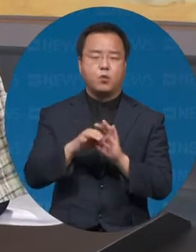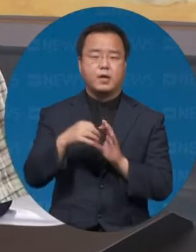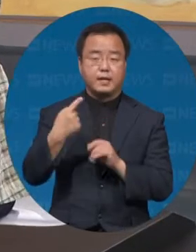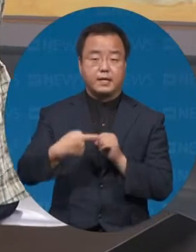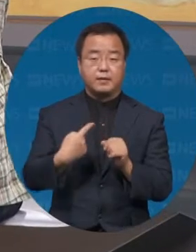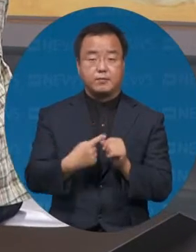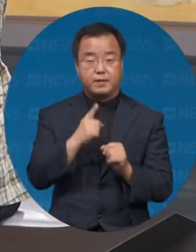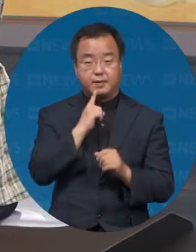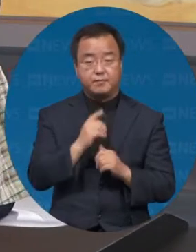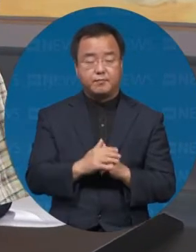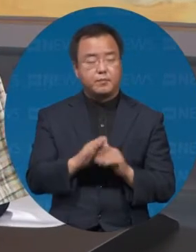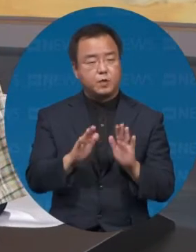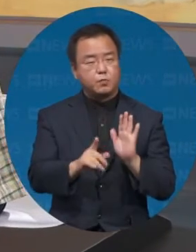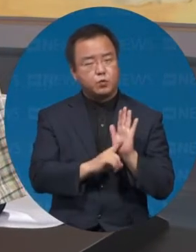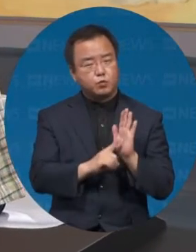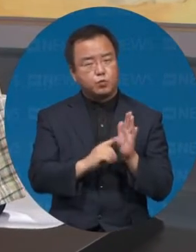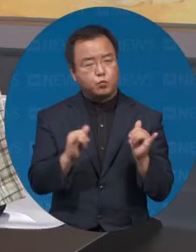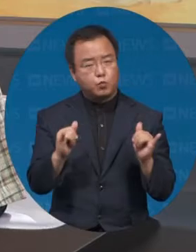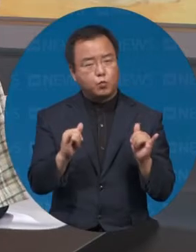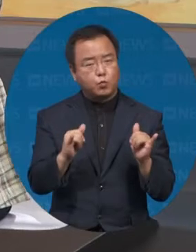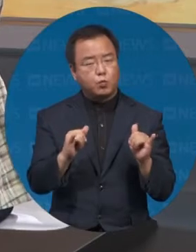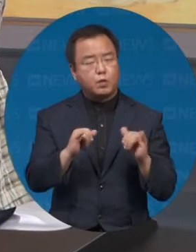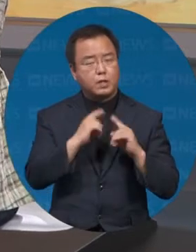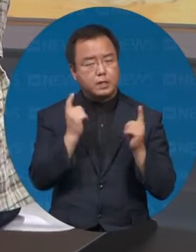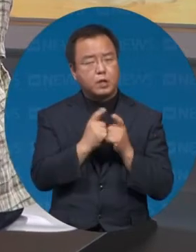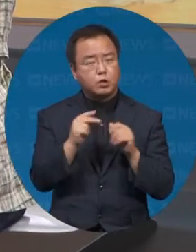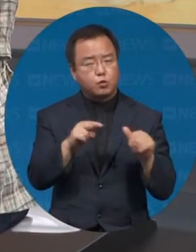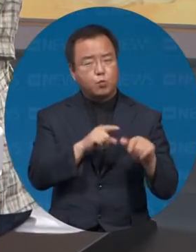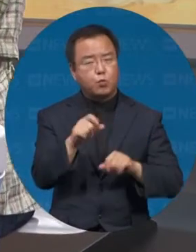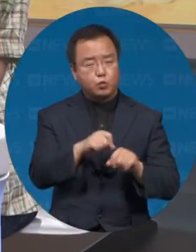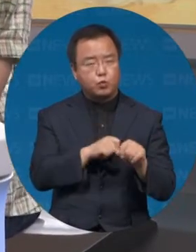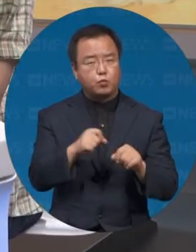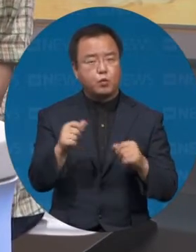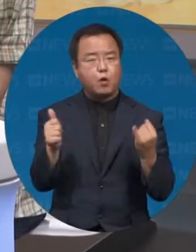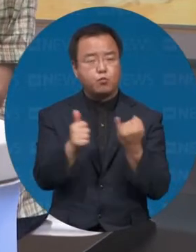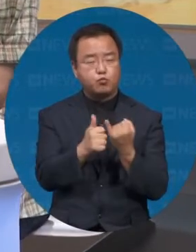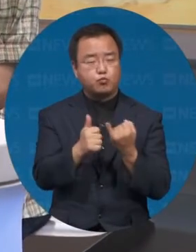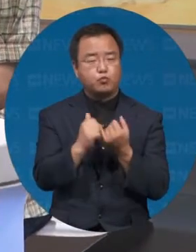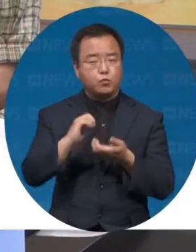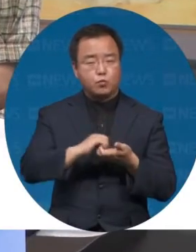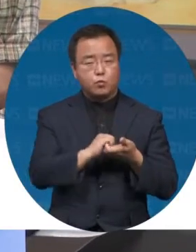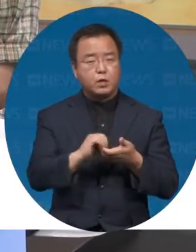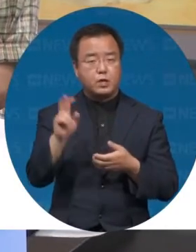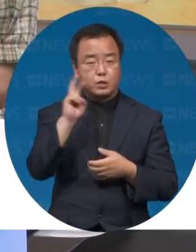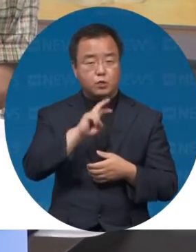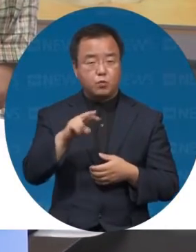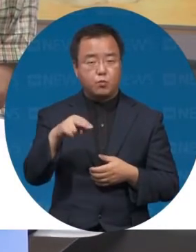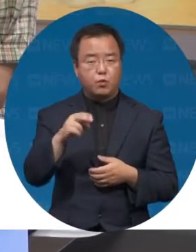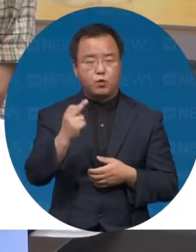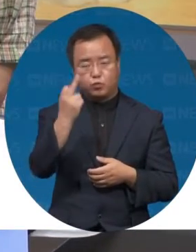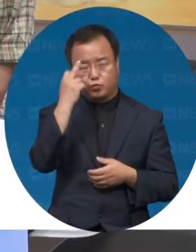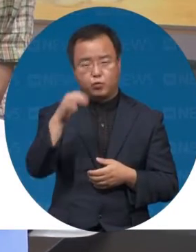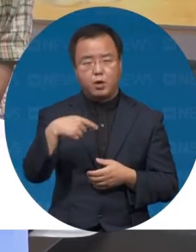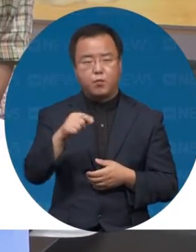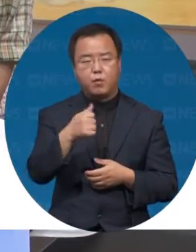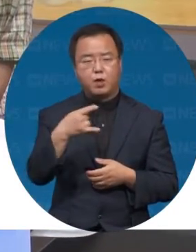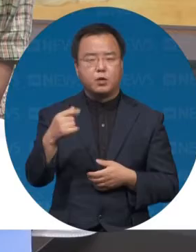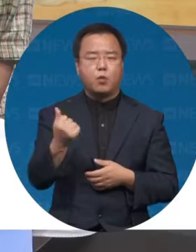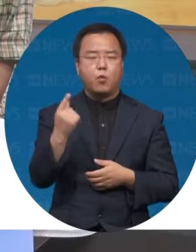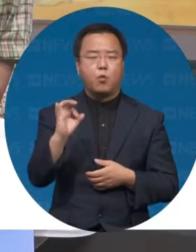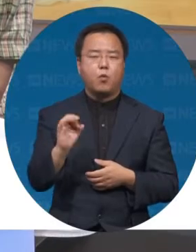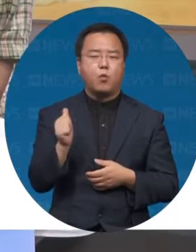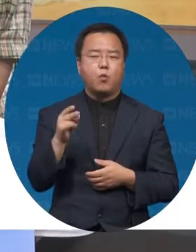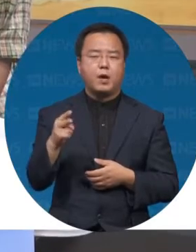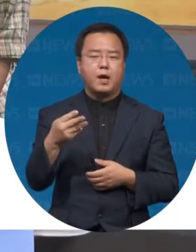공연 출연자들의 프로필이 또 유독 특별하더라고요. 부부 성악가인 소프라노 홍혜란과 테너 최원희의 호흡도 기대가 되지만